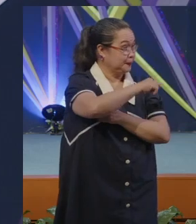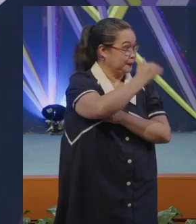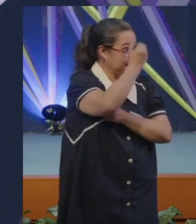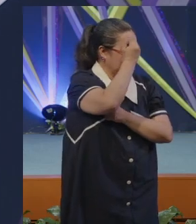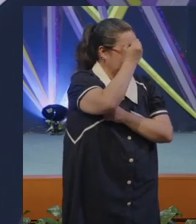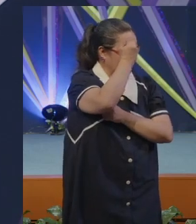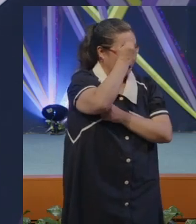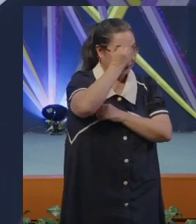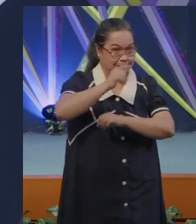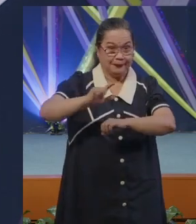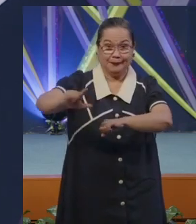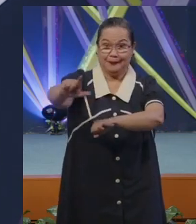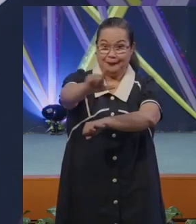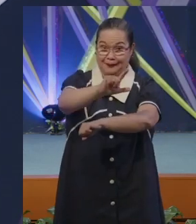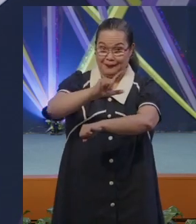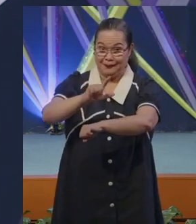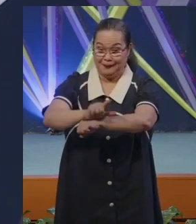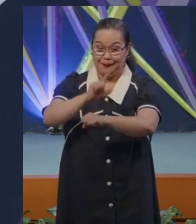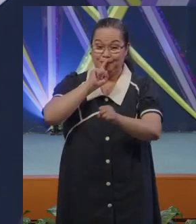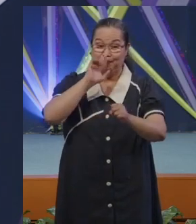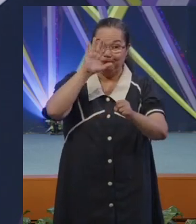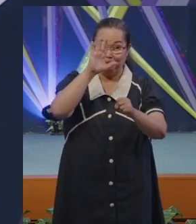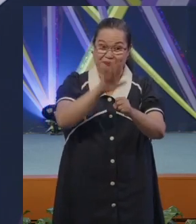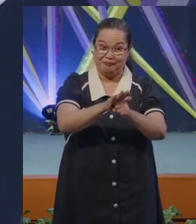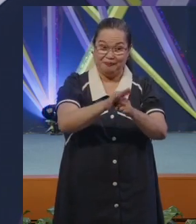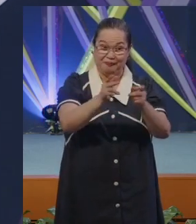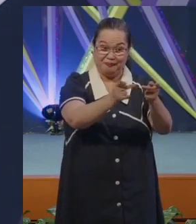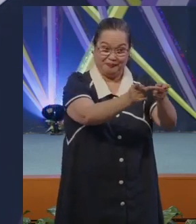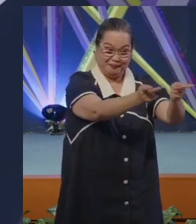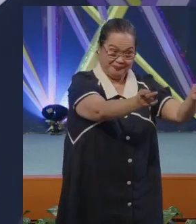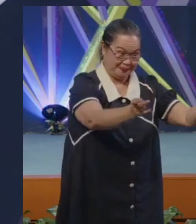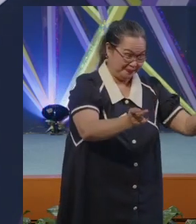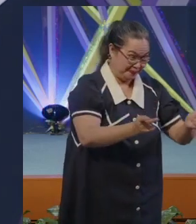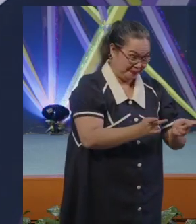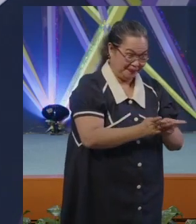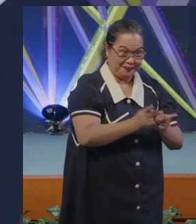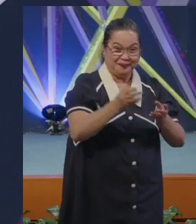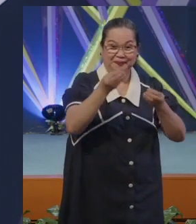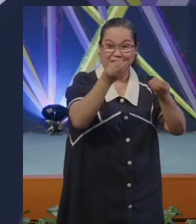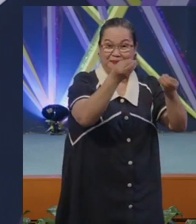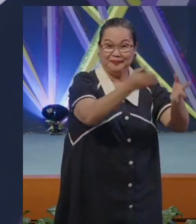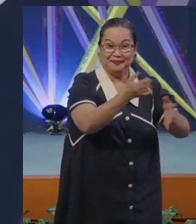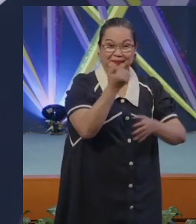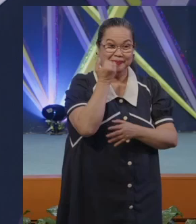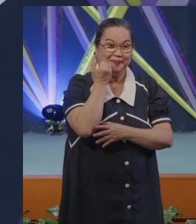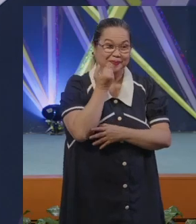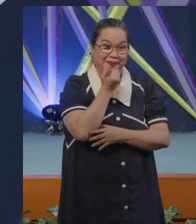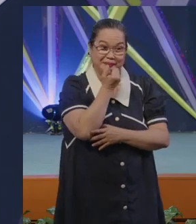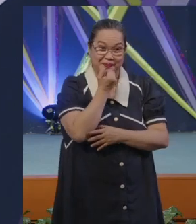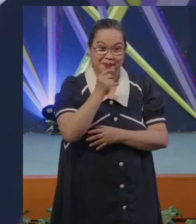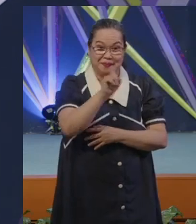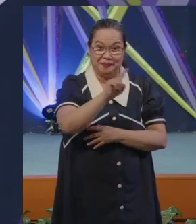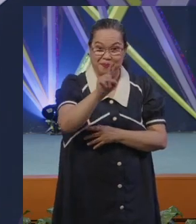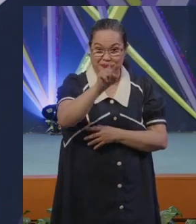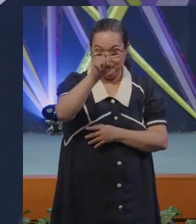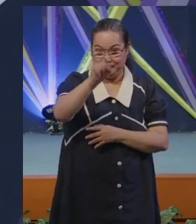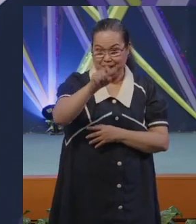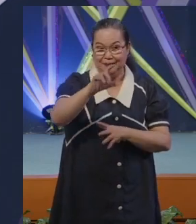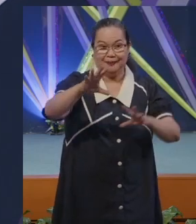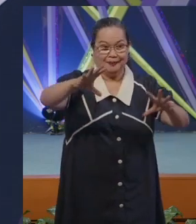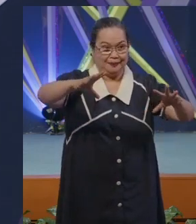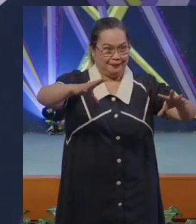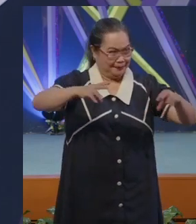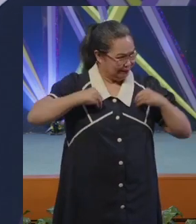lupang pangako ay ibinigay na ng Diyos sa bayang Israel, ngunit kailangan pa rin nilang angkinin ito ng